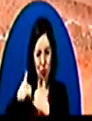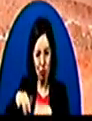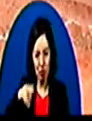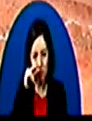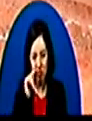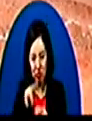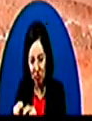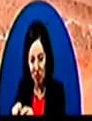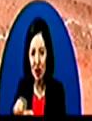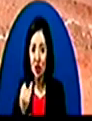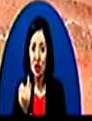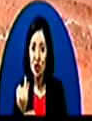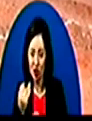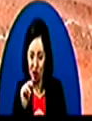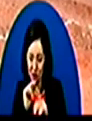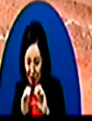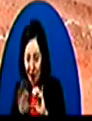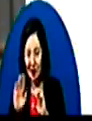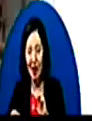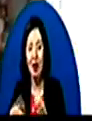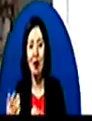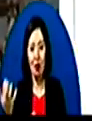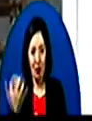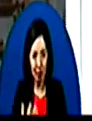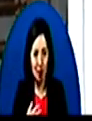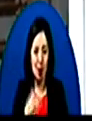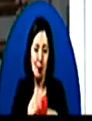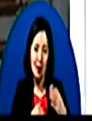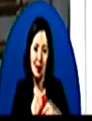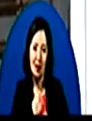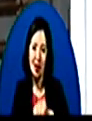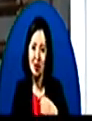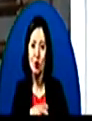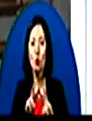авсны дараа хилээр нэвтрүүлж барилгын ажлыг үргэлжлүүлэх төлөвлөгөө